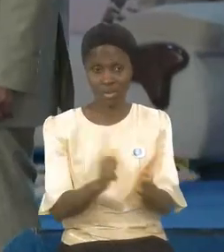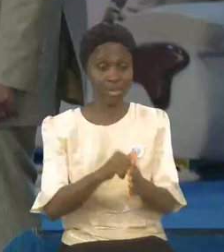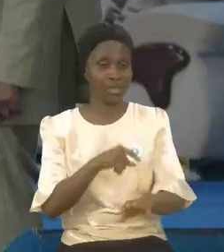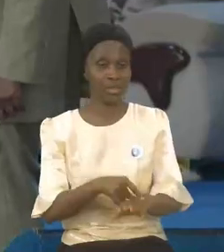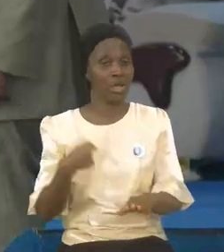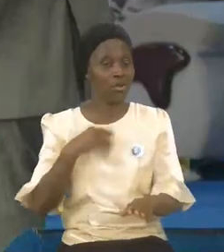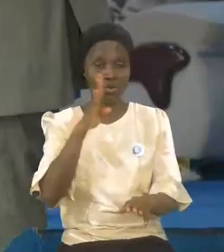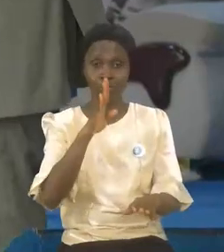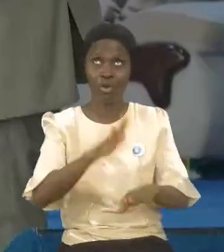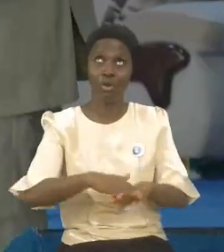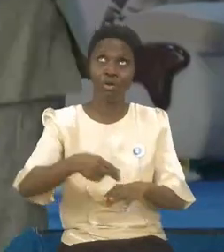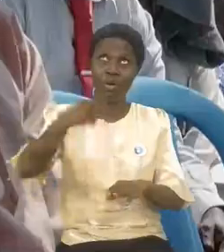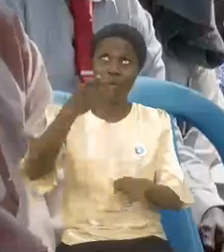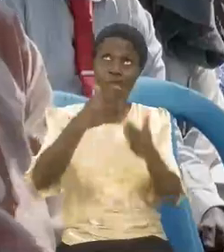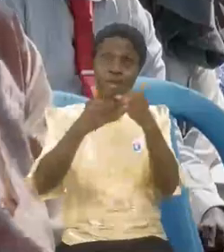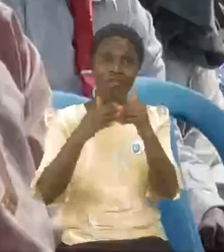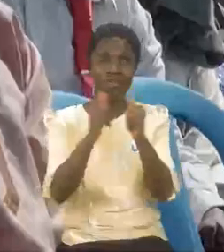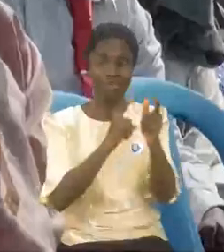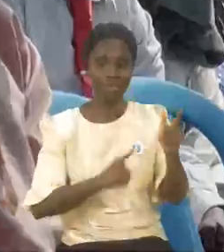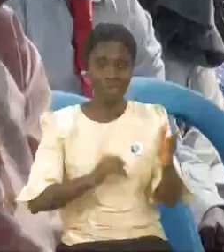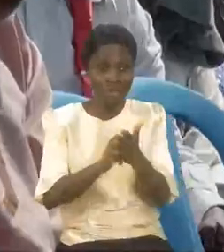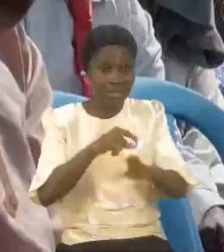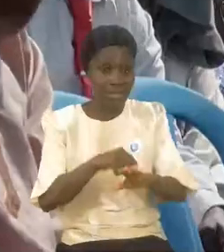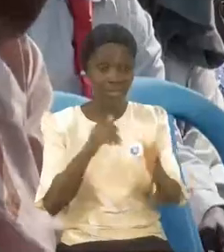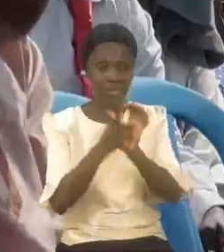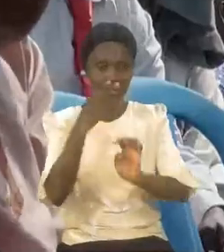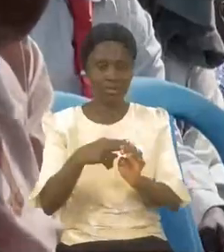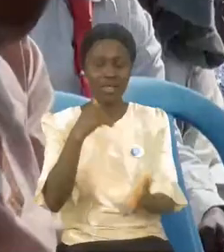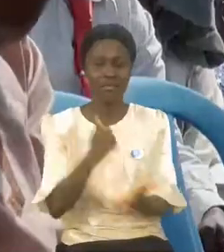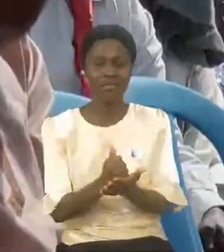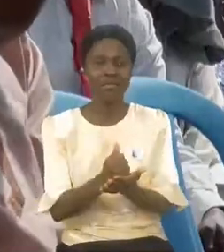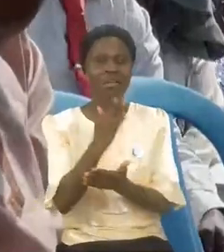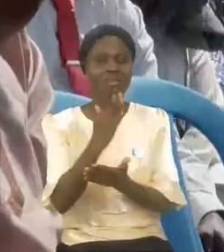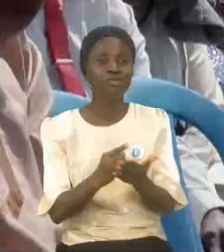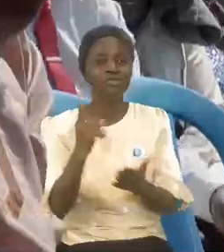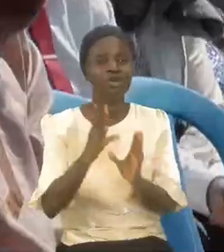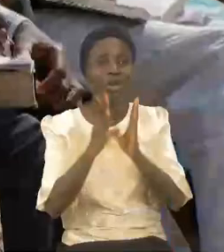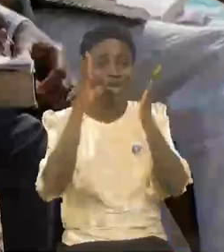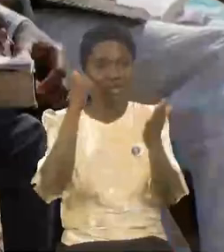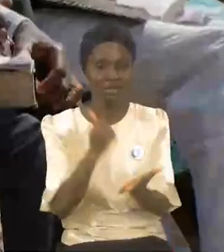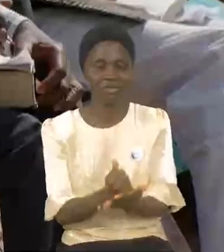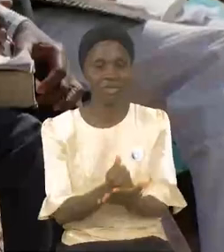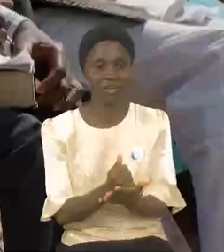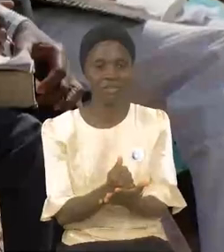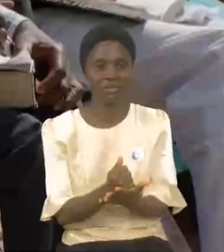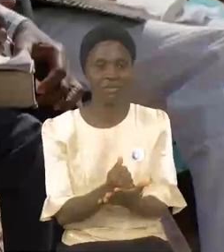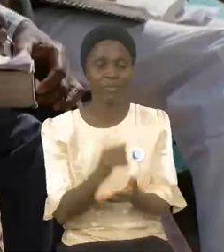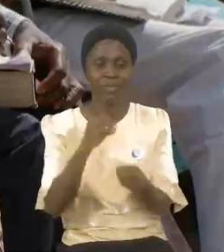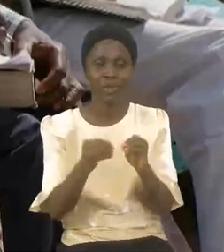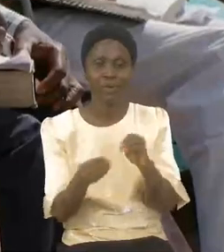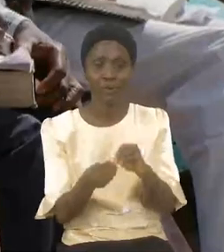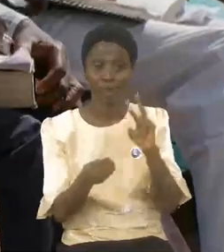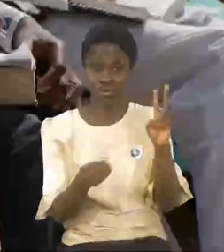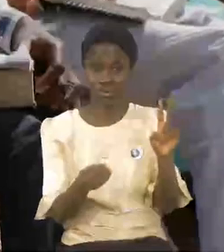cela. Souvenez-vous qu'on ne sera pas ici à l'époque. Toi et moi, nous serons au ciel avec le Seigneur au nom de Jésus. Quelqu'un l'a dit,